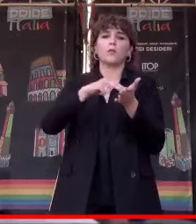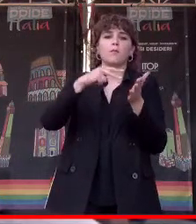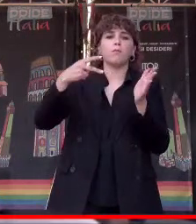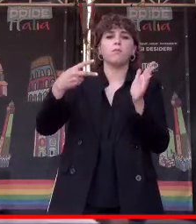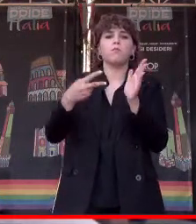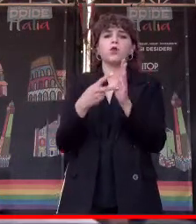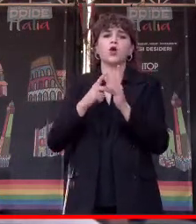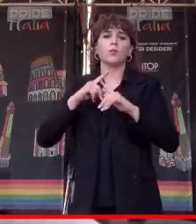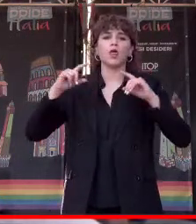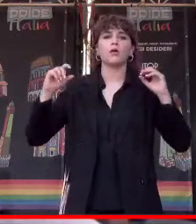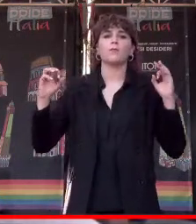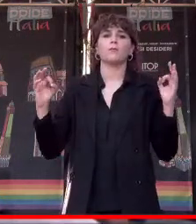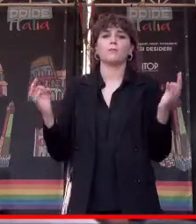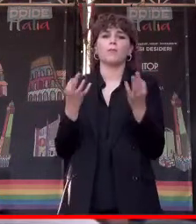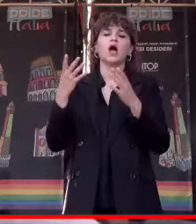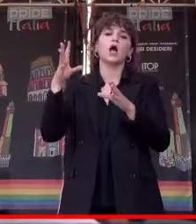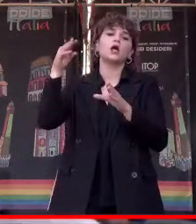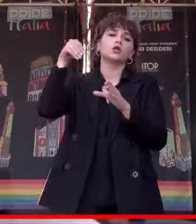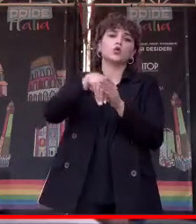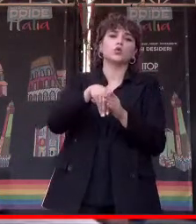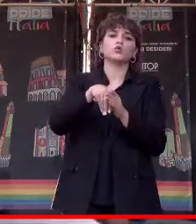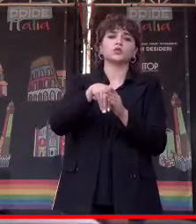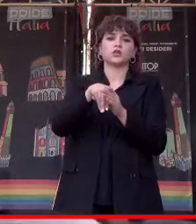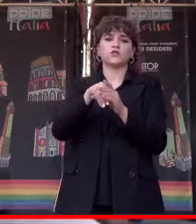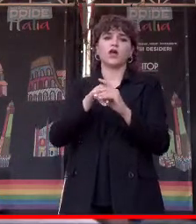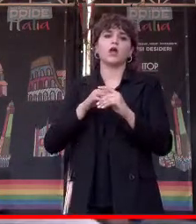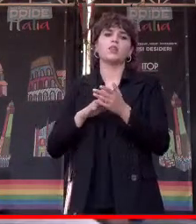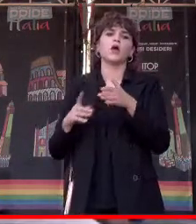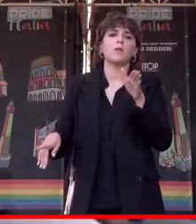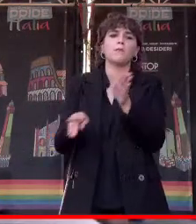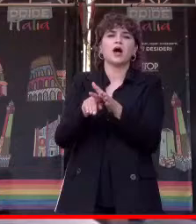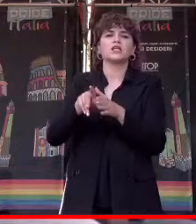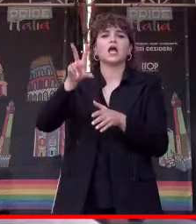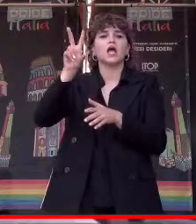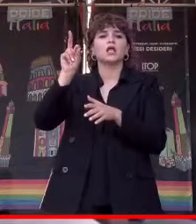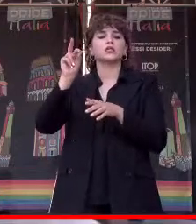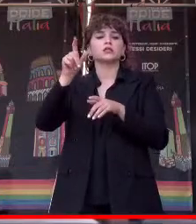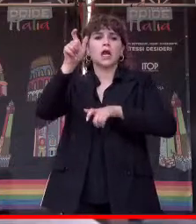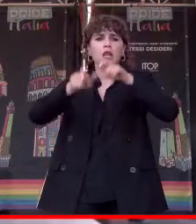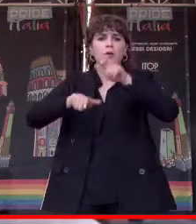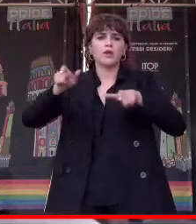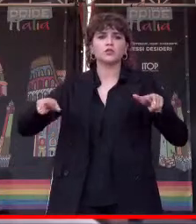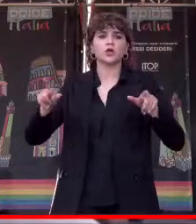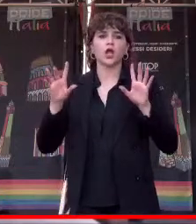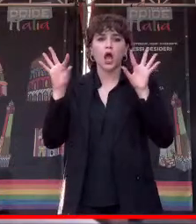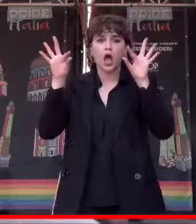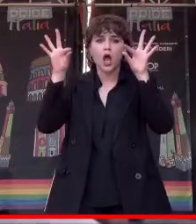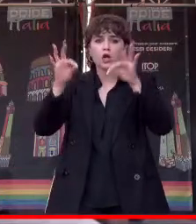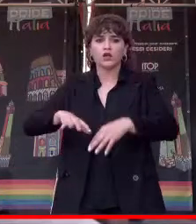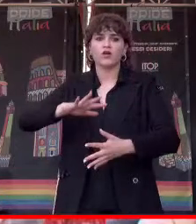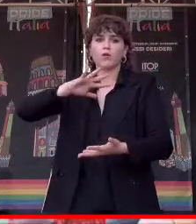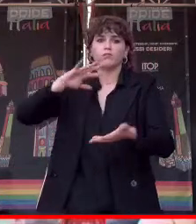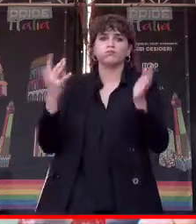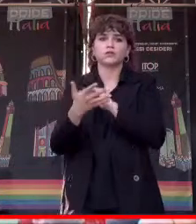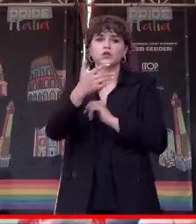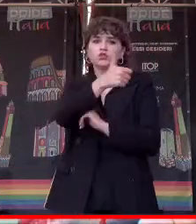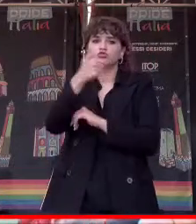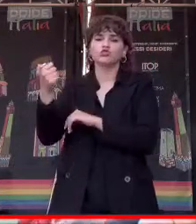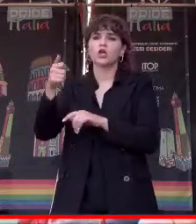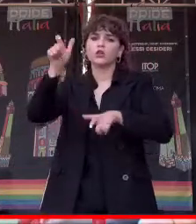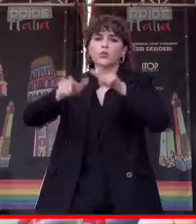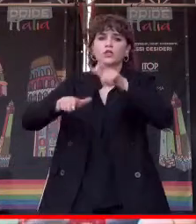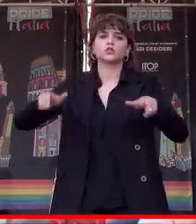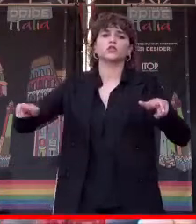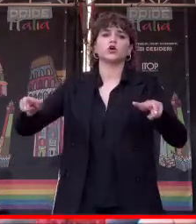e ci ritroviamo in 90, in 100 a fine passeggiato, ok? Perché? Perché diventa un qualcosa che incuriosisce, che però non